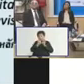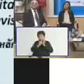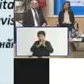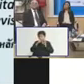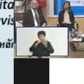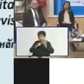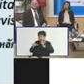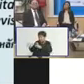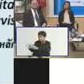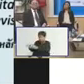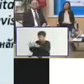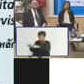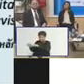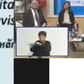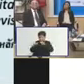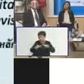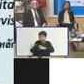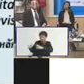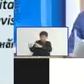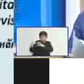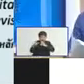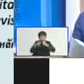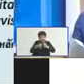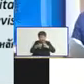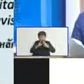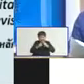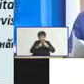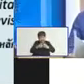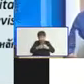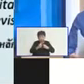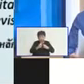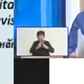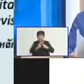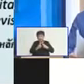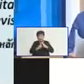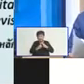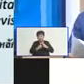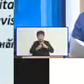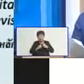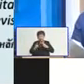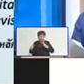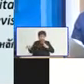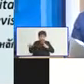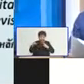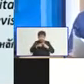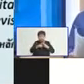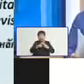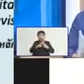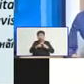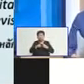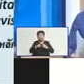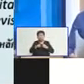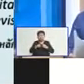ที่ถือว่าเข้ามาไทยในช่วงนี้นะครับคือกลุ่มเดนเบนฟูนะครับที่มีการสู้รบระหว่างฝรั่งเศสกับเวียดนามใน